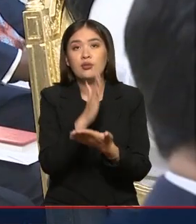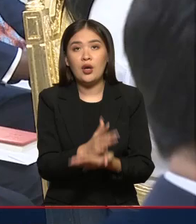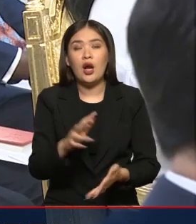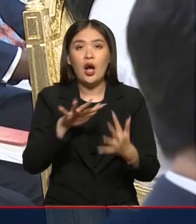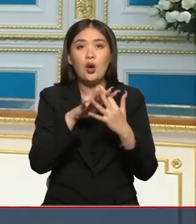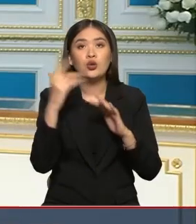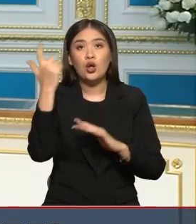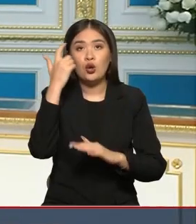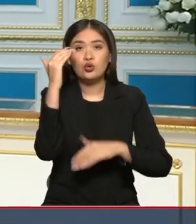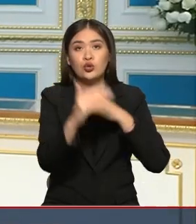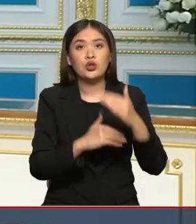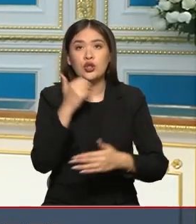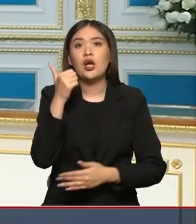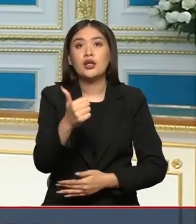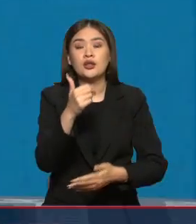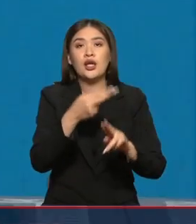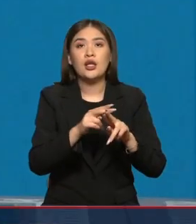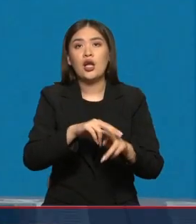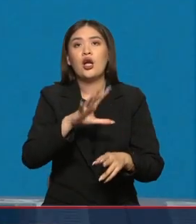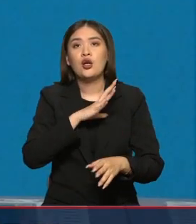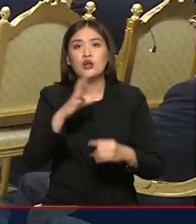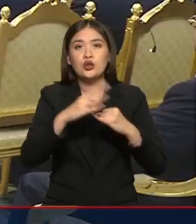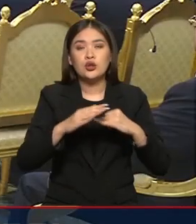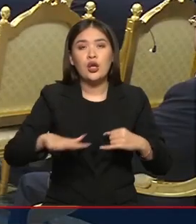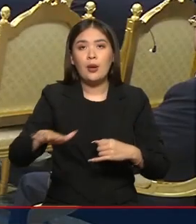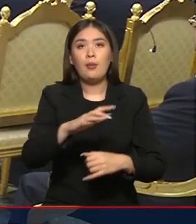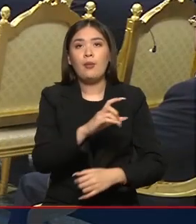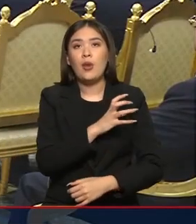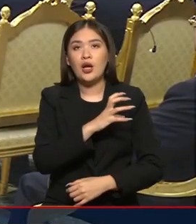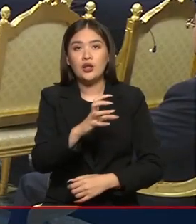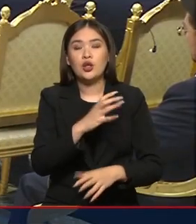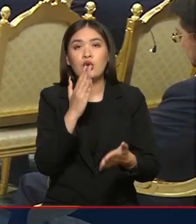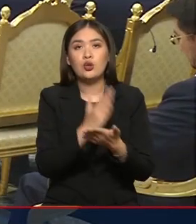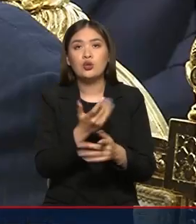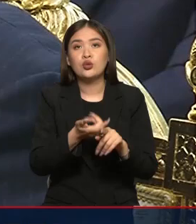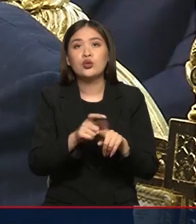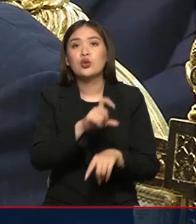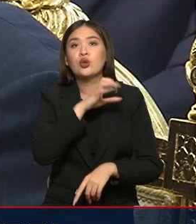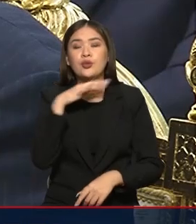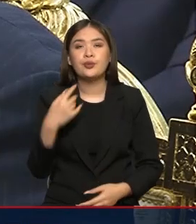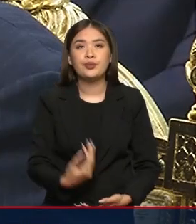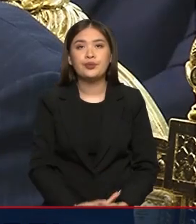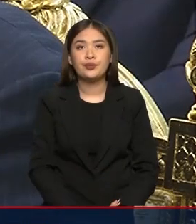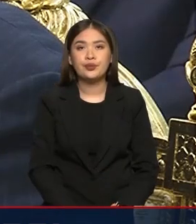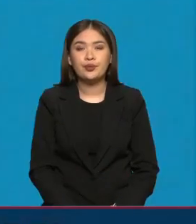шаруашылығы жақсы дамыған, игерілмей жатқан жерасты байлықтарына қазақстандық инвесторларды шақырып отыр.